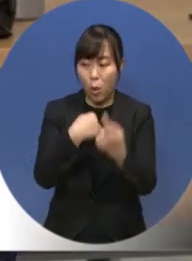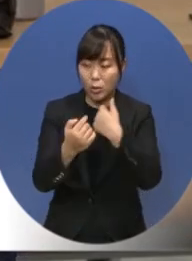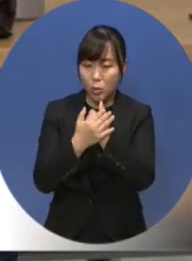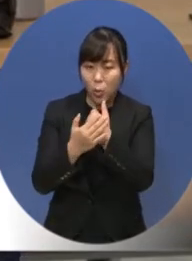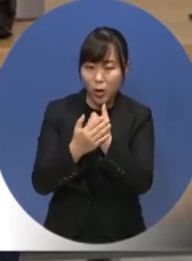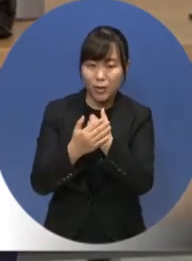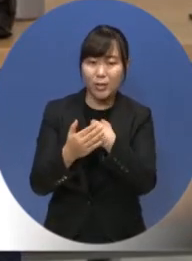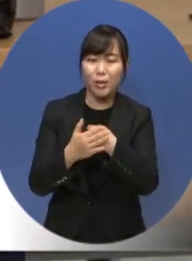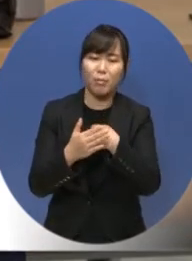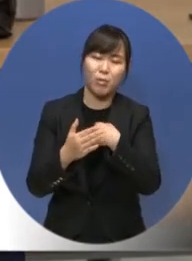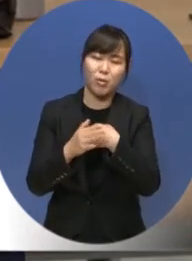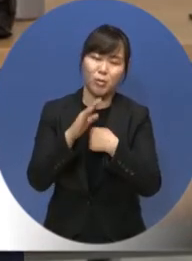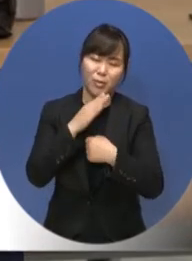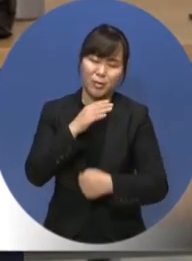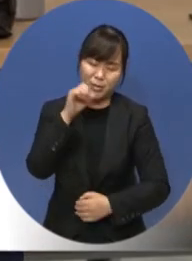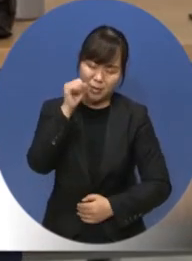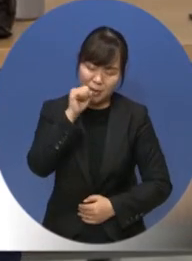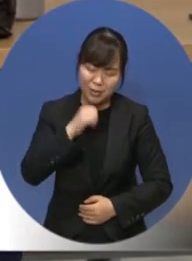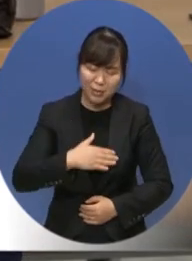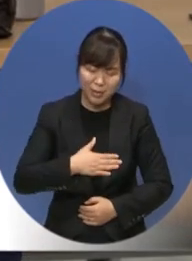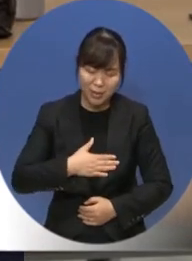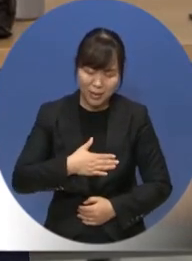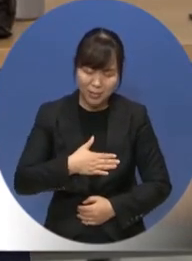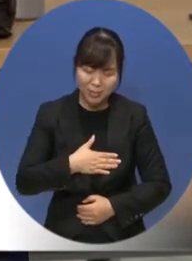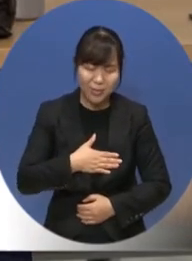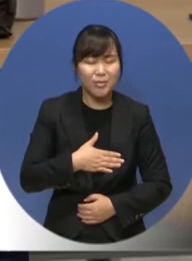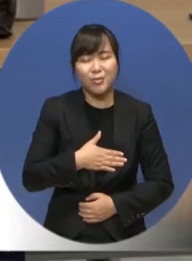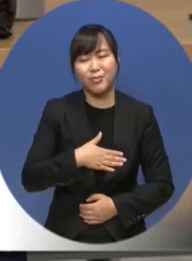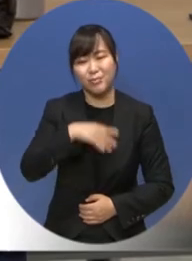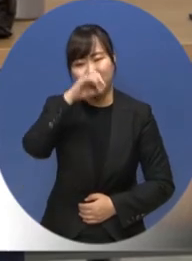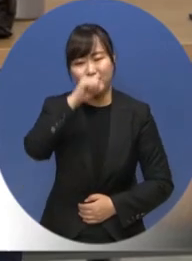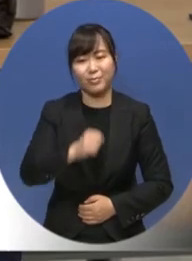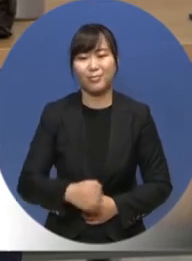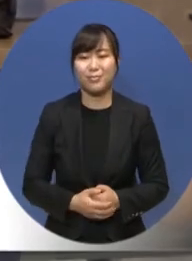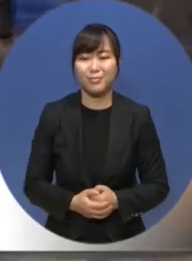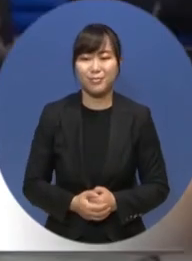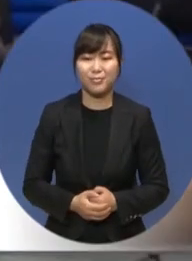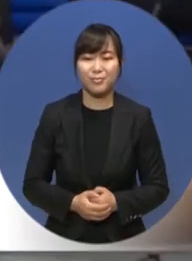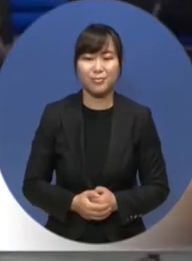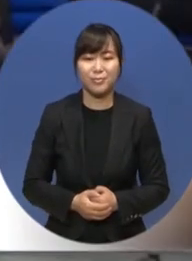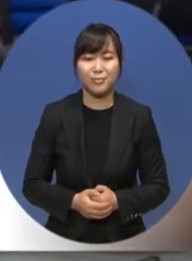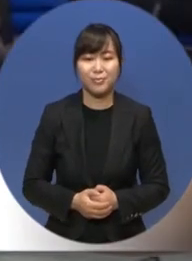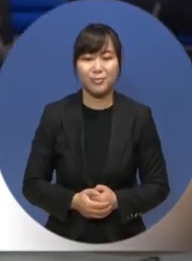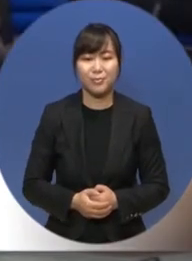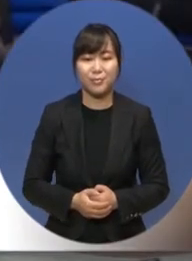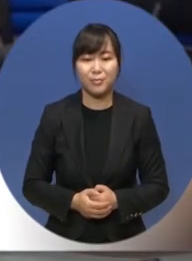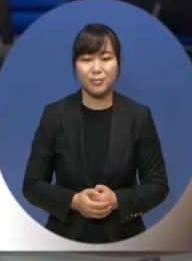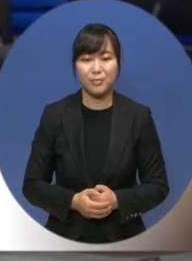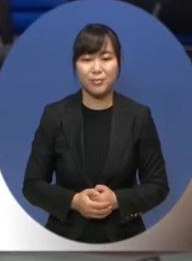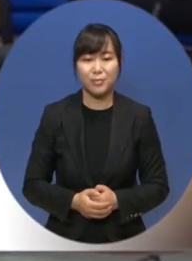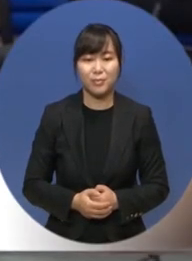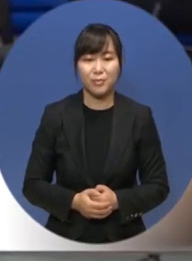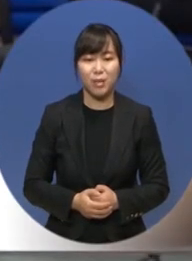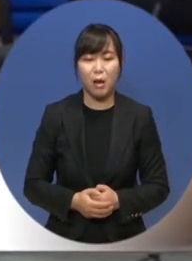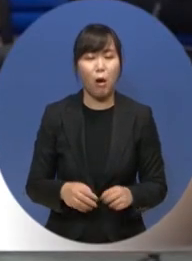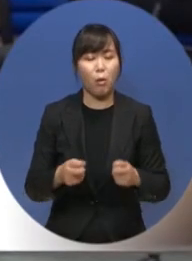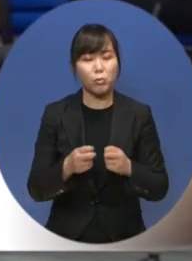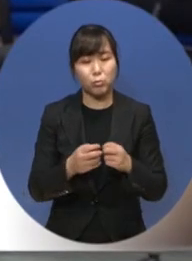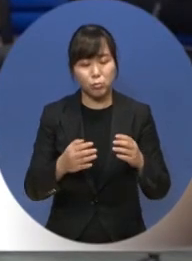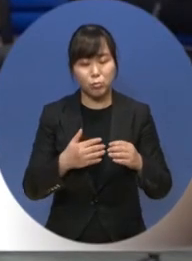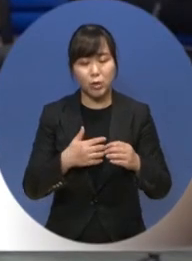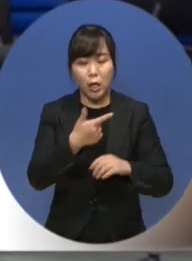그러면은 좋아갖고 하시는 거 보면 기분도 좋고 그래요. 선사는 대천에 가서 해야